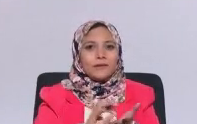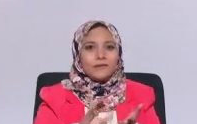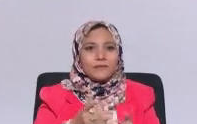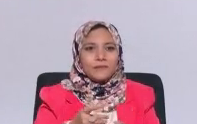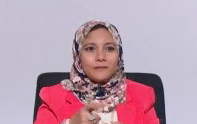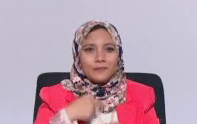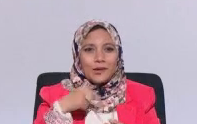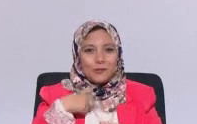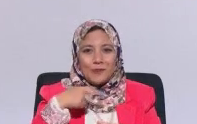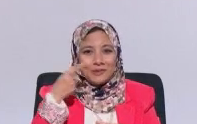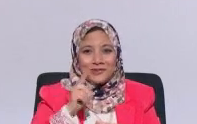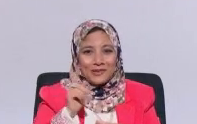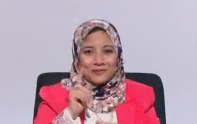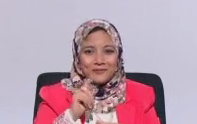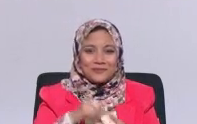ما عملتش حاجة.